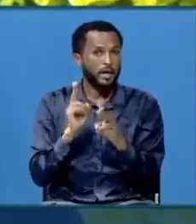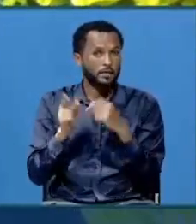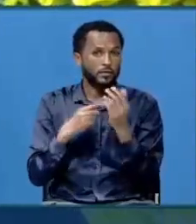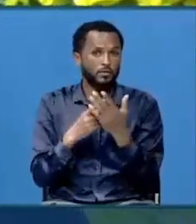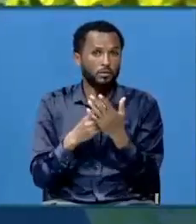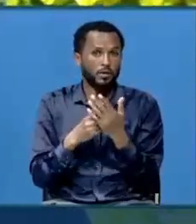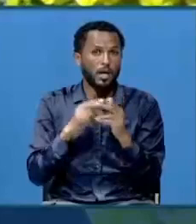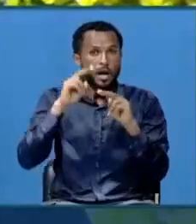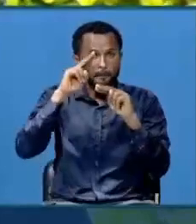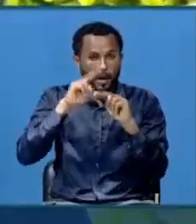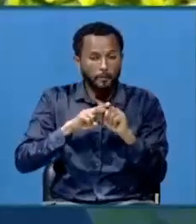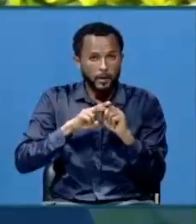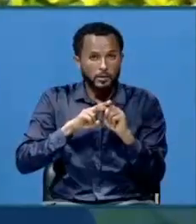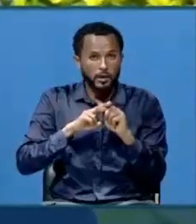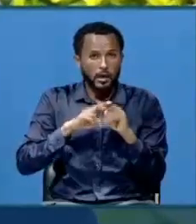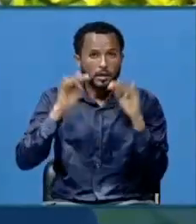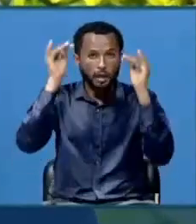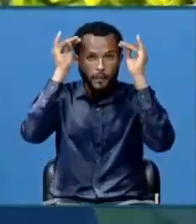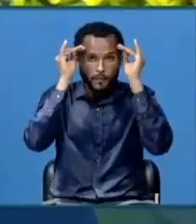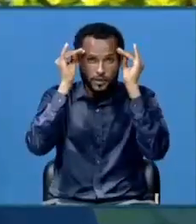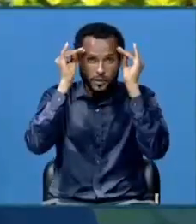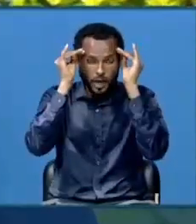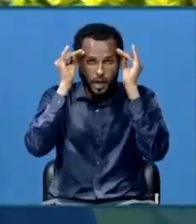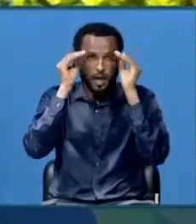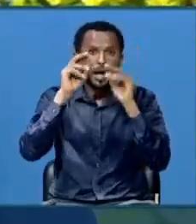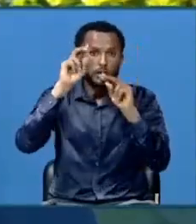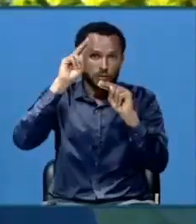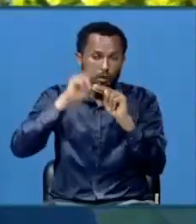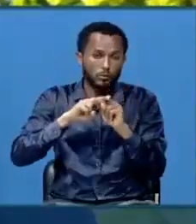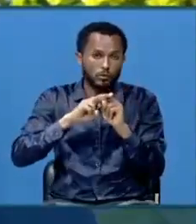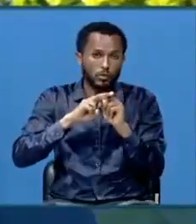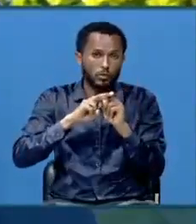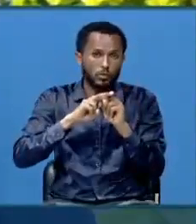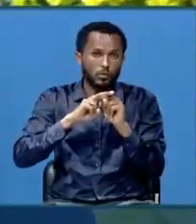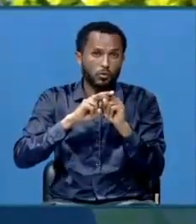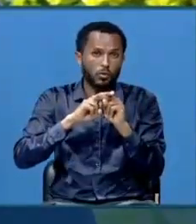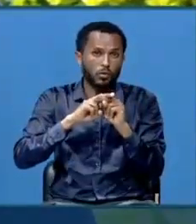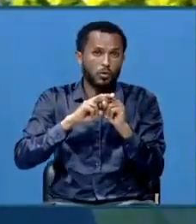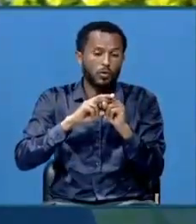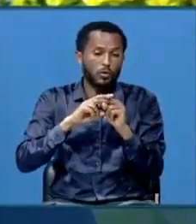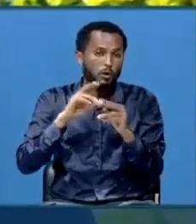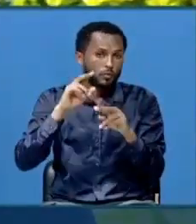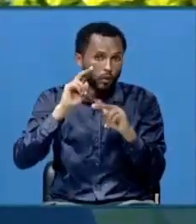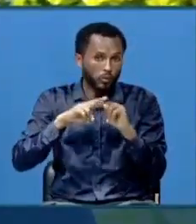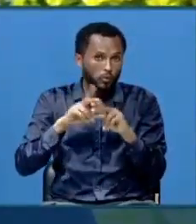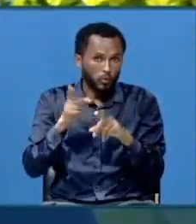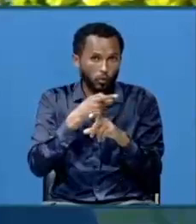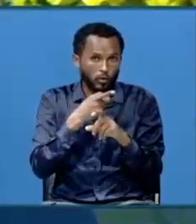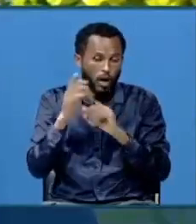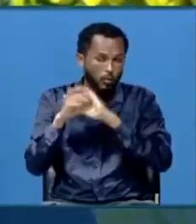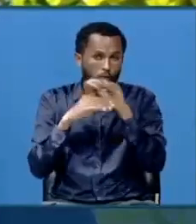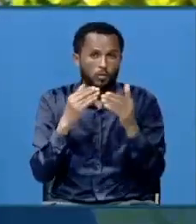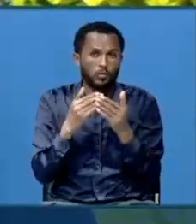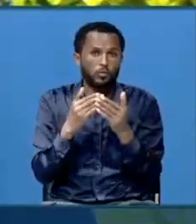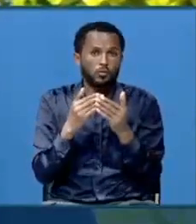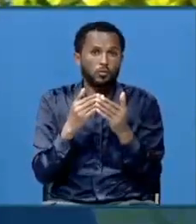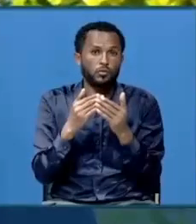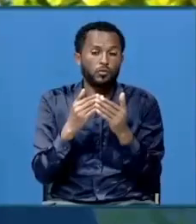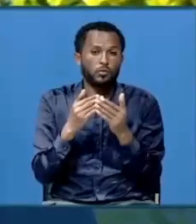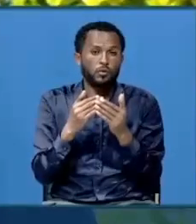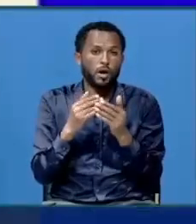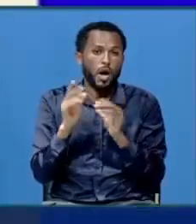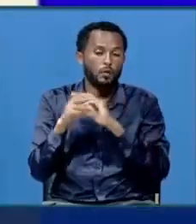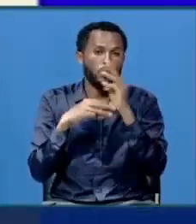መንበረ ጵጵስንኡ ኣብቲ ዝበቆለሉ እቲ መንበረ ሃይማኖቱ ኣብቲ ዝበቆለሉ ኮይኑ ግን ንኩሉ ናብ ኩሉ ዓለም